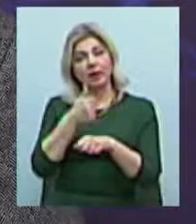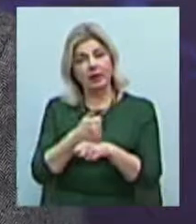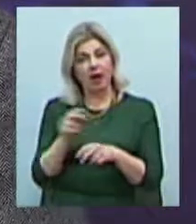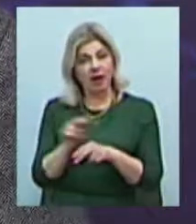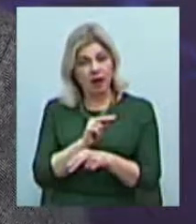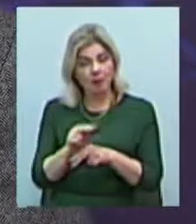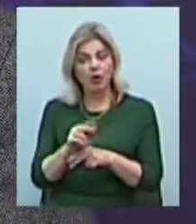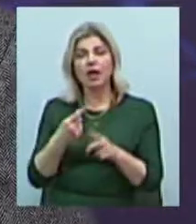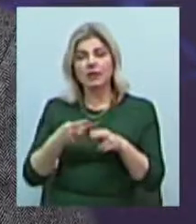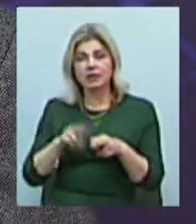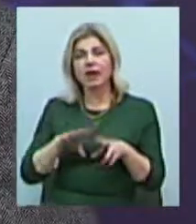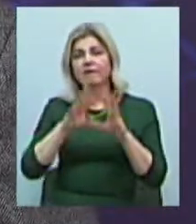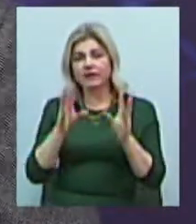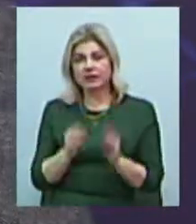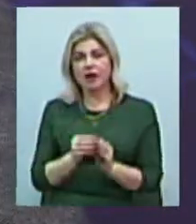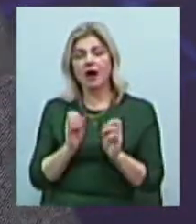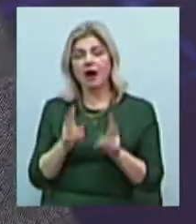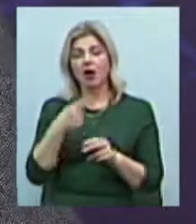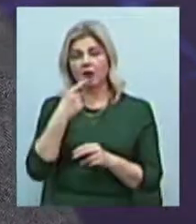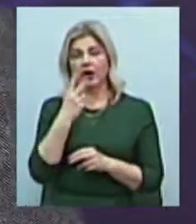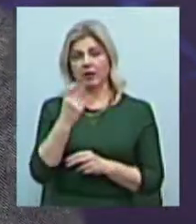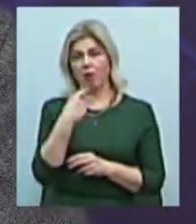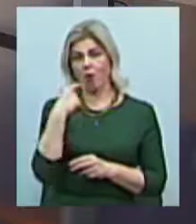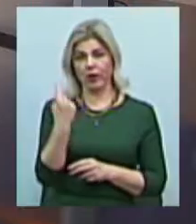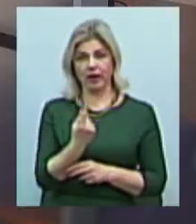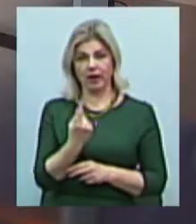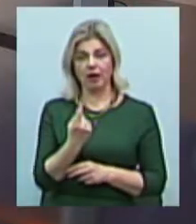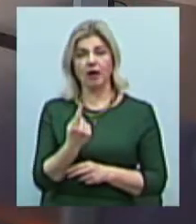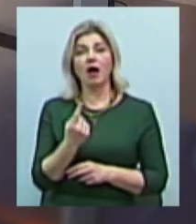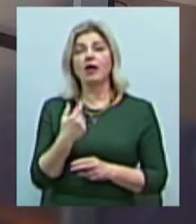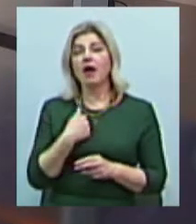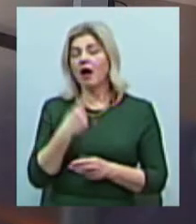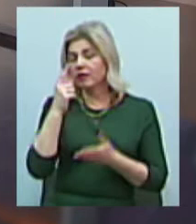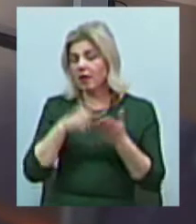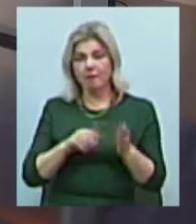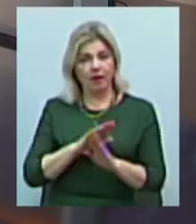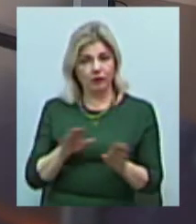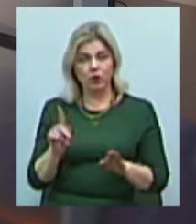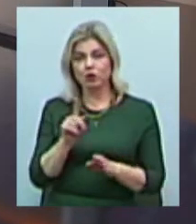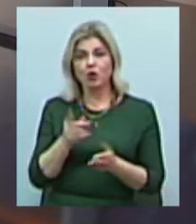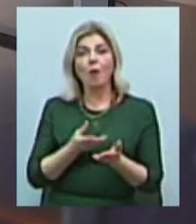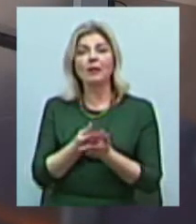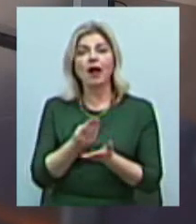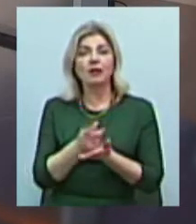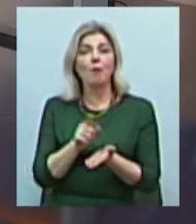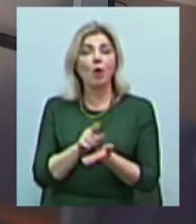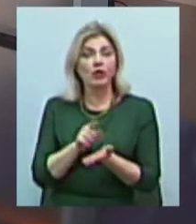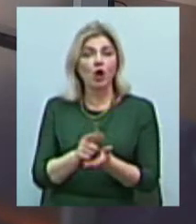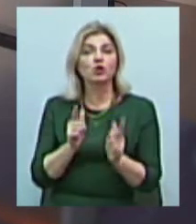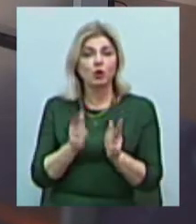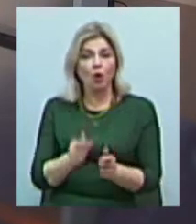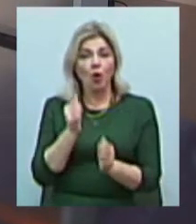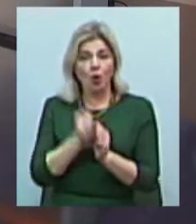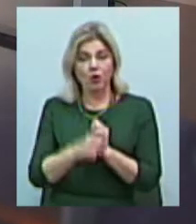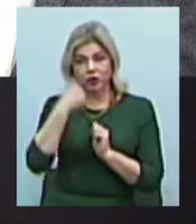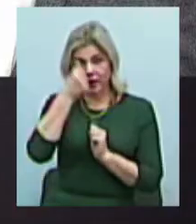все буде, як кажуть, на один рік. І я не впевнений, що платники податків згодні кожен